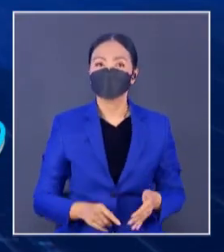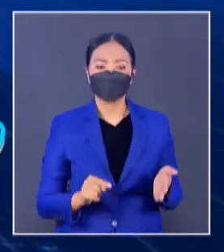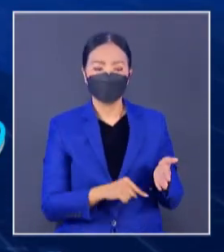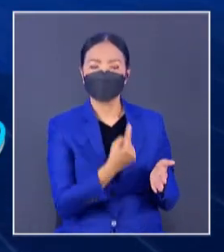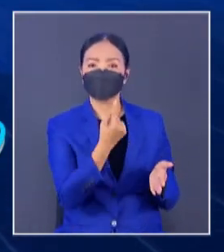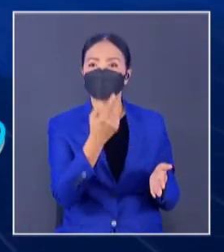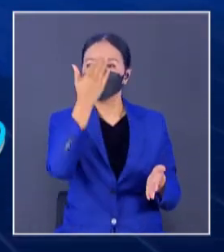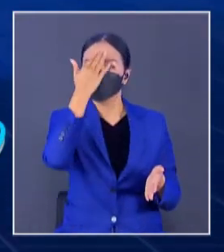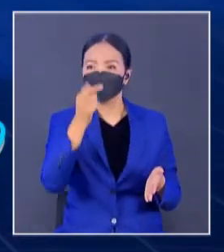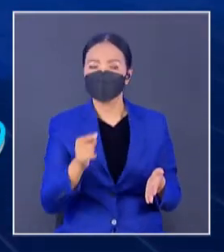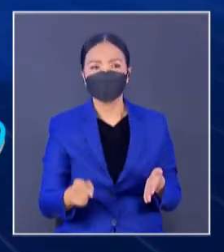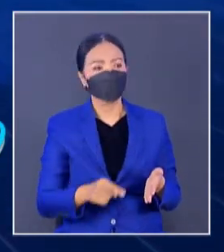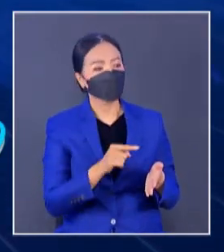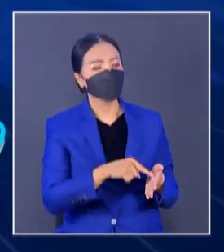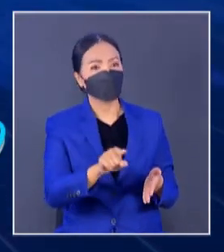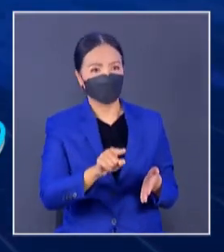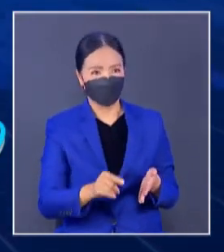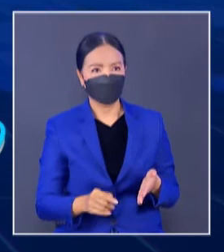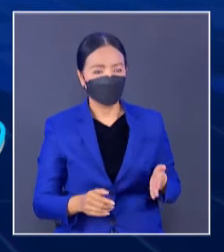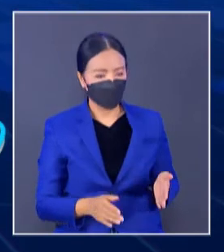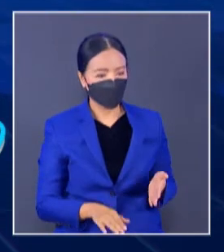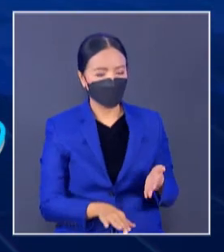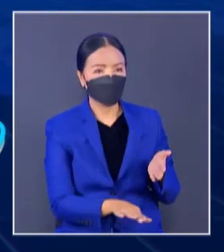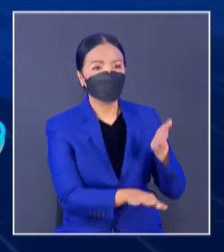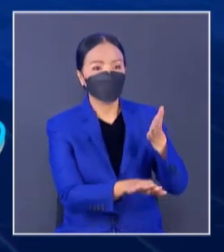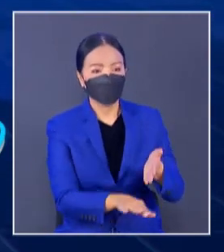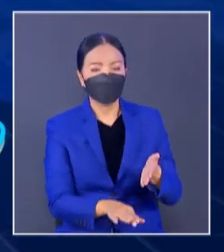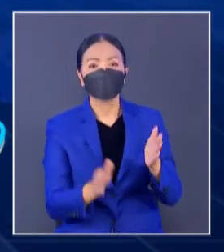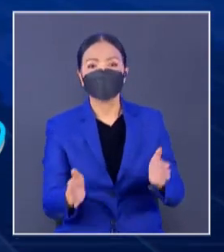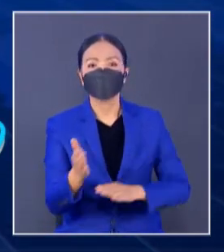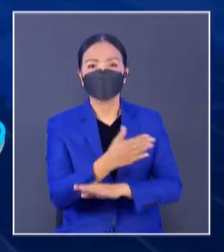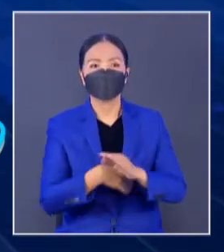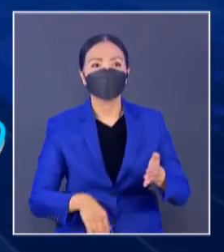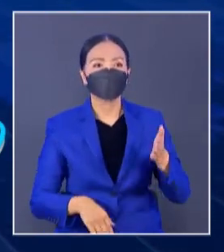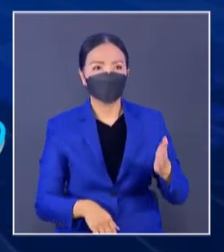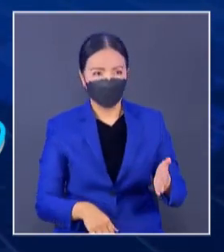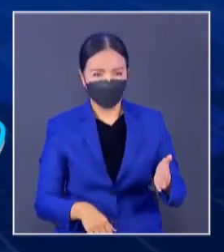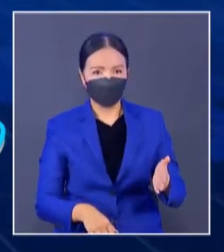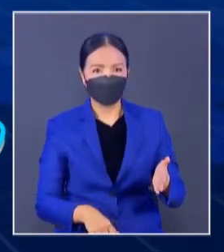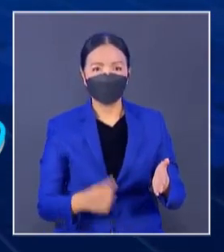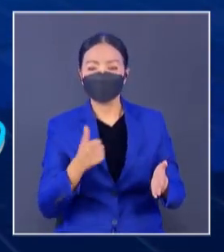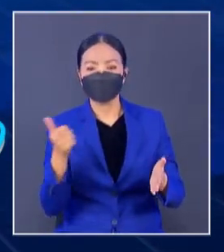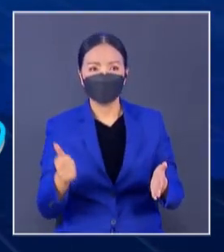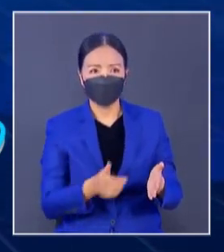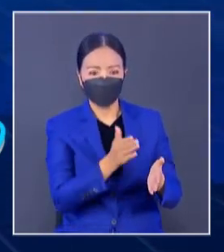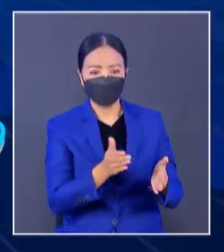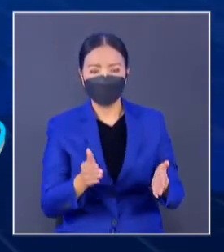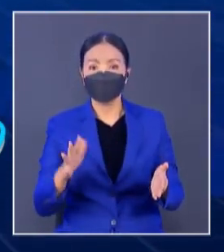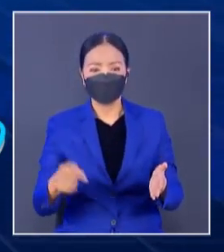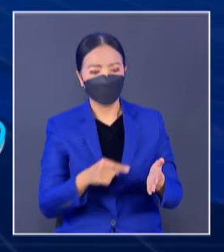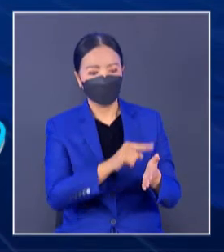ไรเดอร์ไปจอดในที่จอดคนพิการถ้าไรเดอร์คนนี้ไม่จอดนำรถคันอื่นก็ไม่จอดต